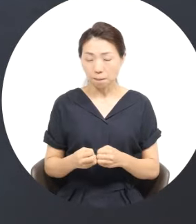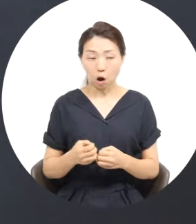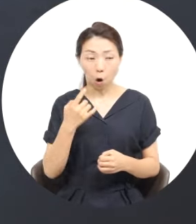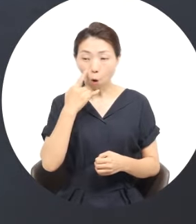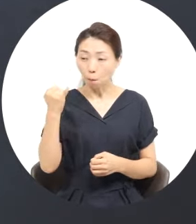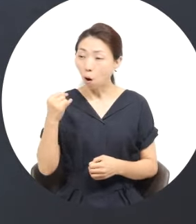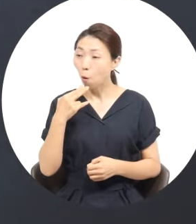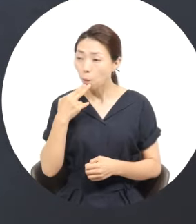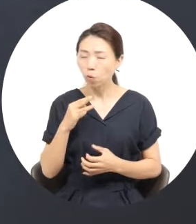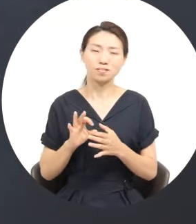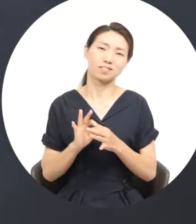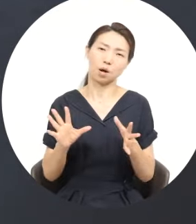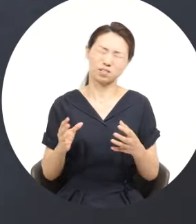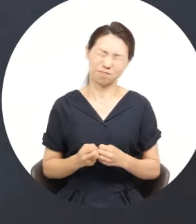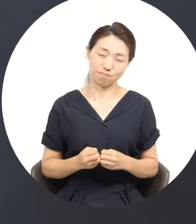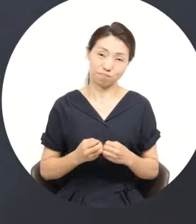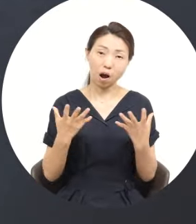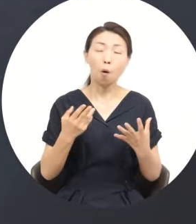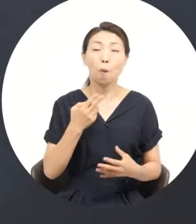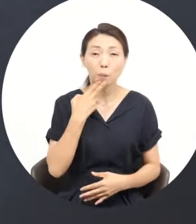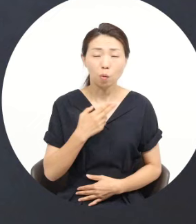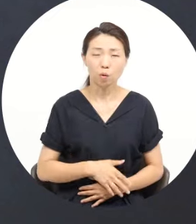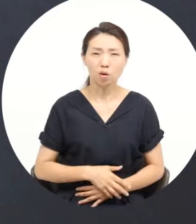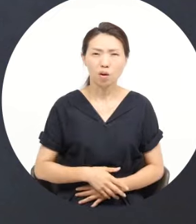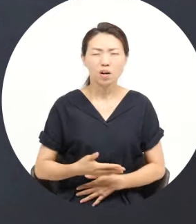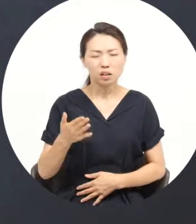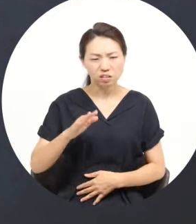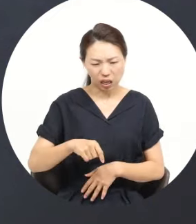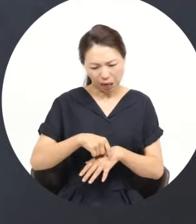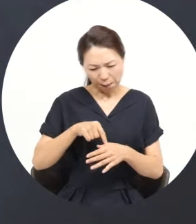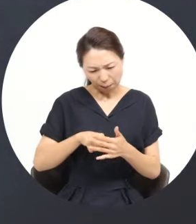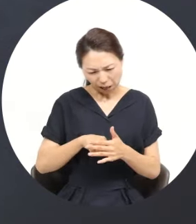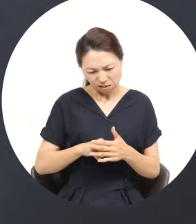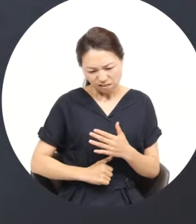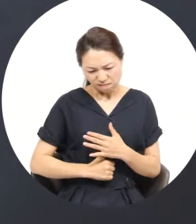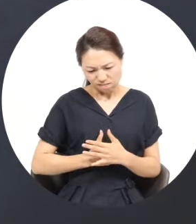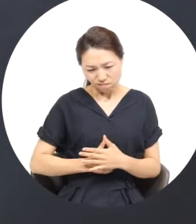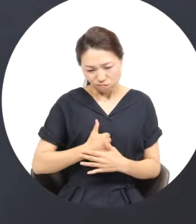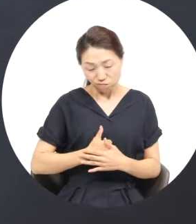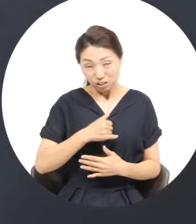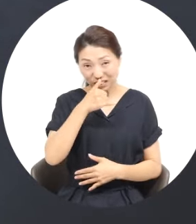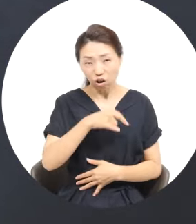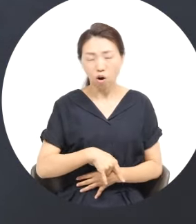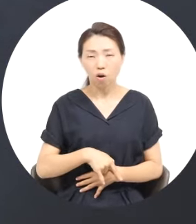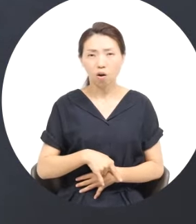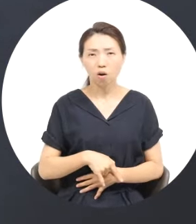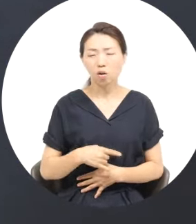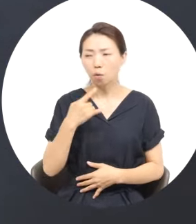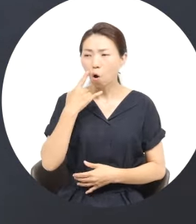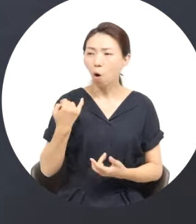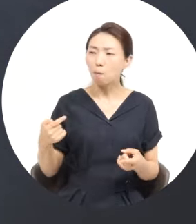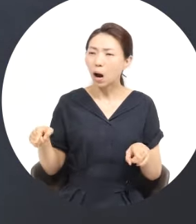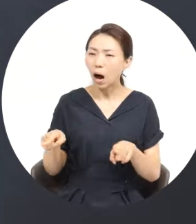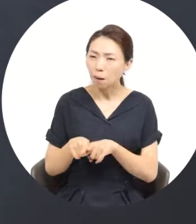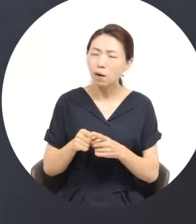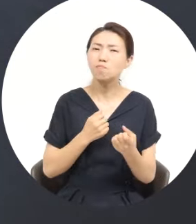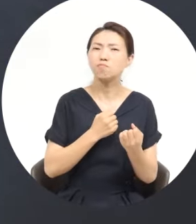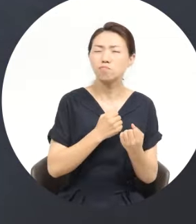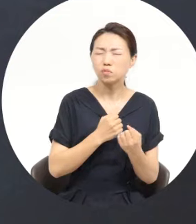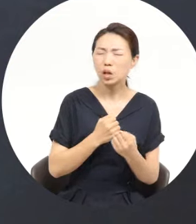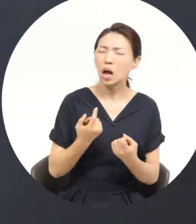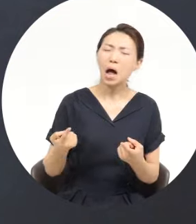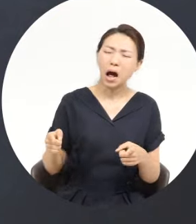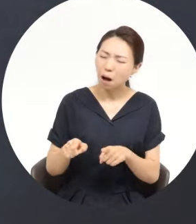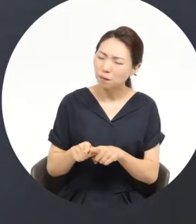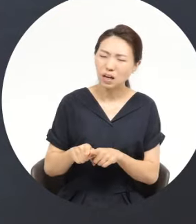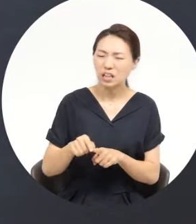마음에 그런 씨앗이 있는 사람은 있으면 조금 그 발현되는 시기가 늦어지고, 결국 영혼이 붙어 있을